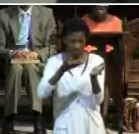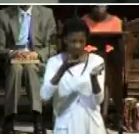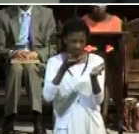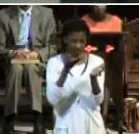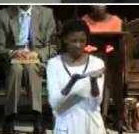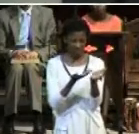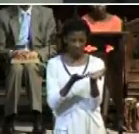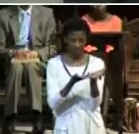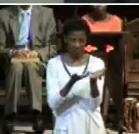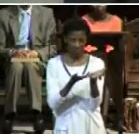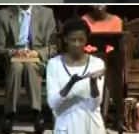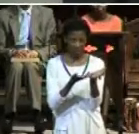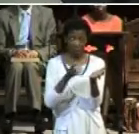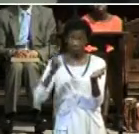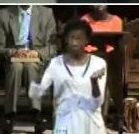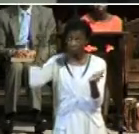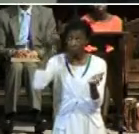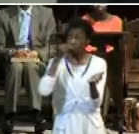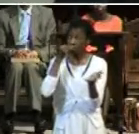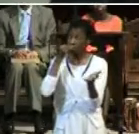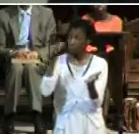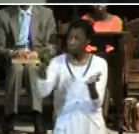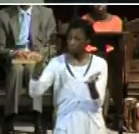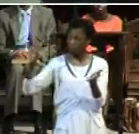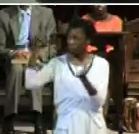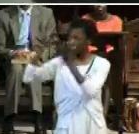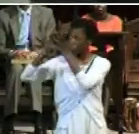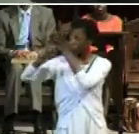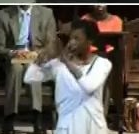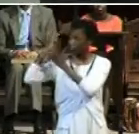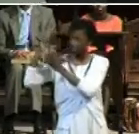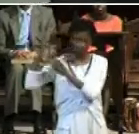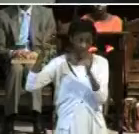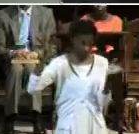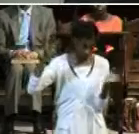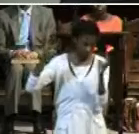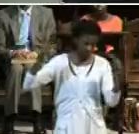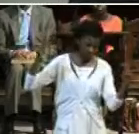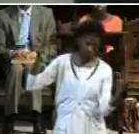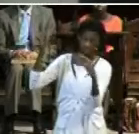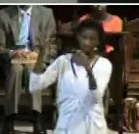est la nature et la bonté de Dieu et à se tourner vers Dieu.